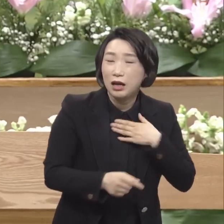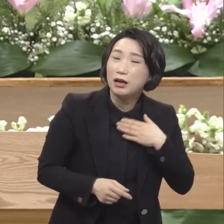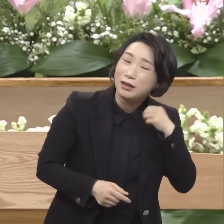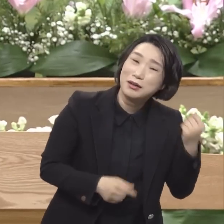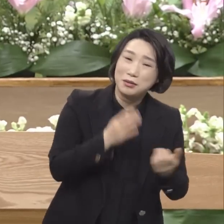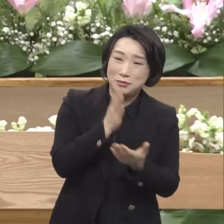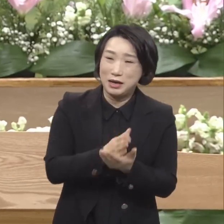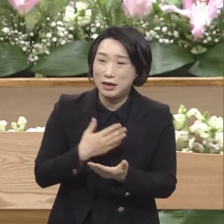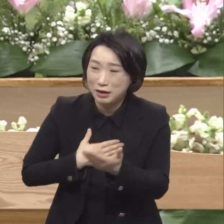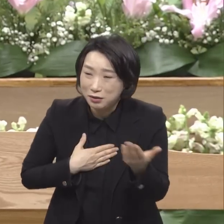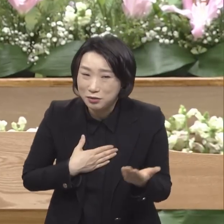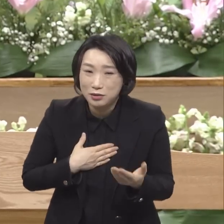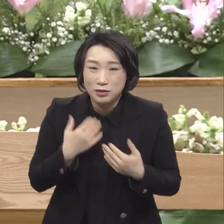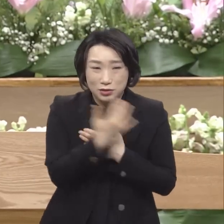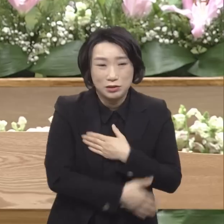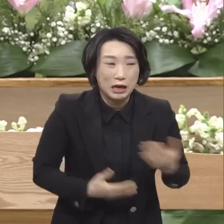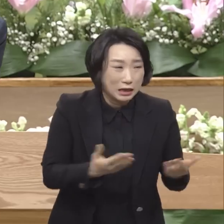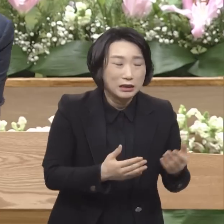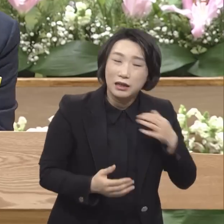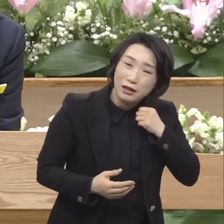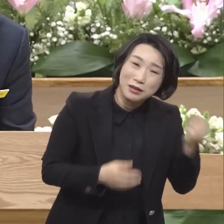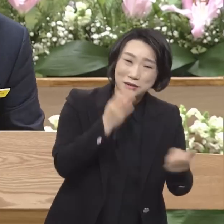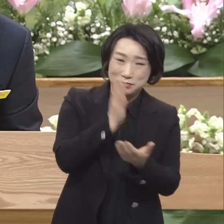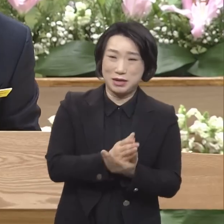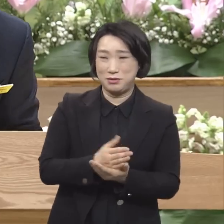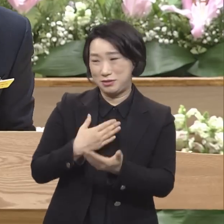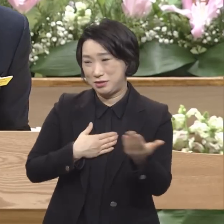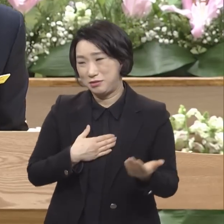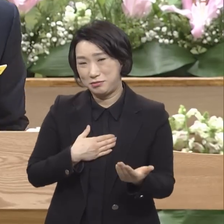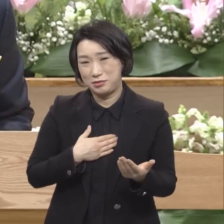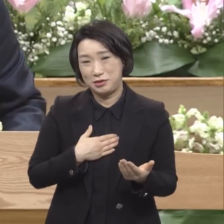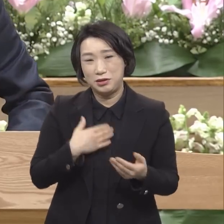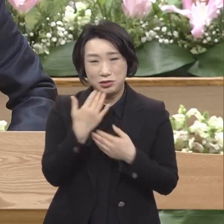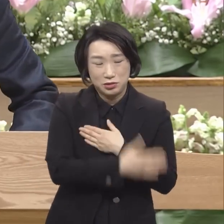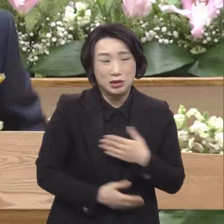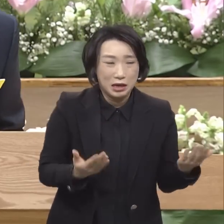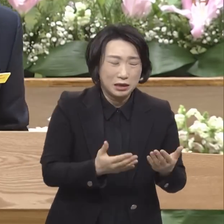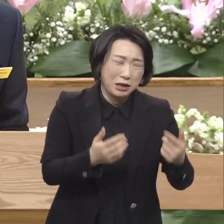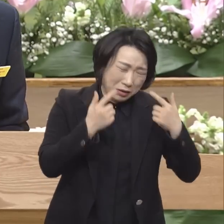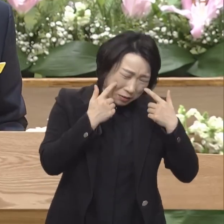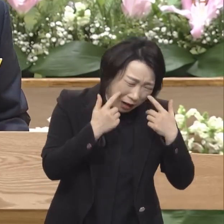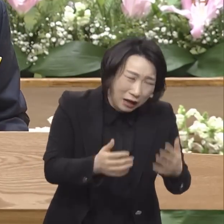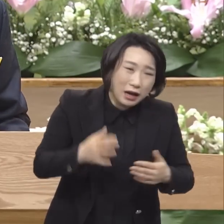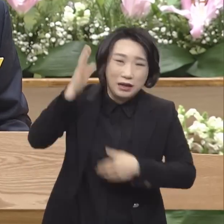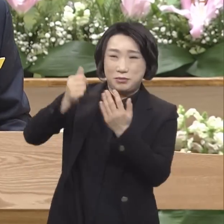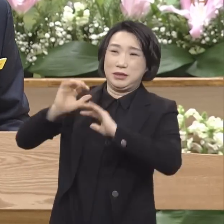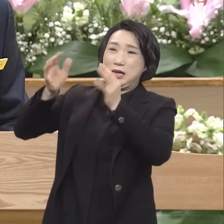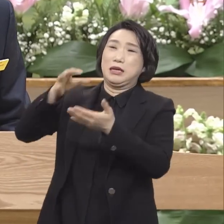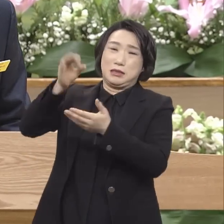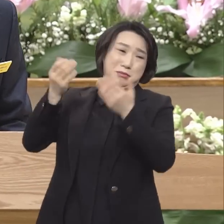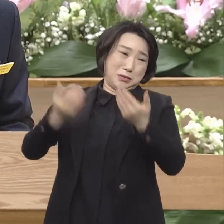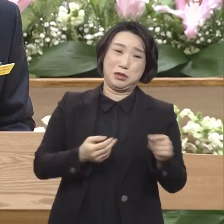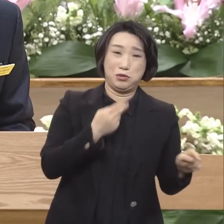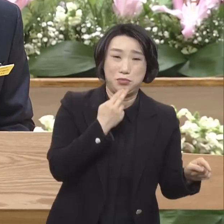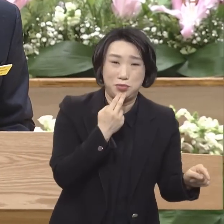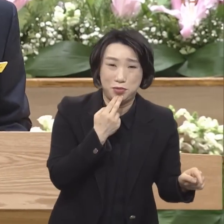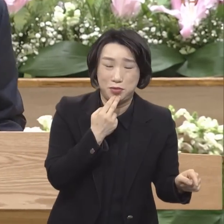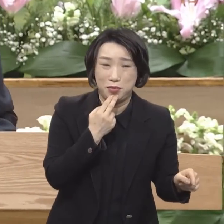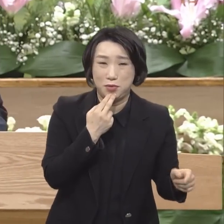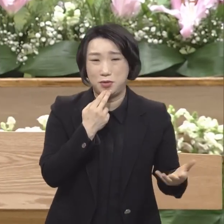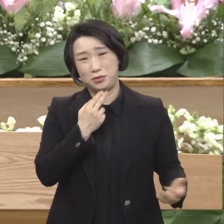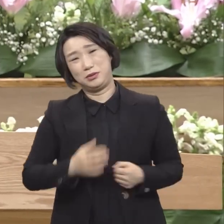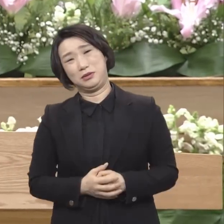마. 육신의 일에게 당하지 마. 육신의 일은 반드시 하나님 나라를 유업으로 받지 못한다는 거예요.